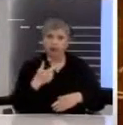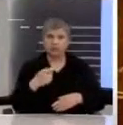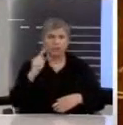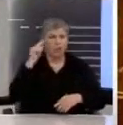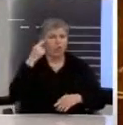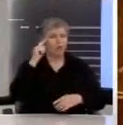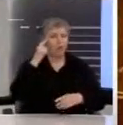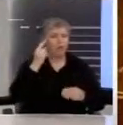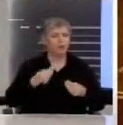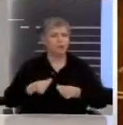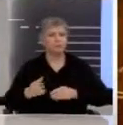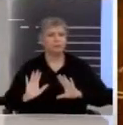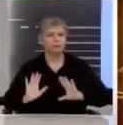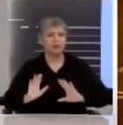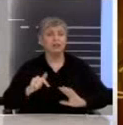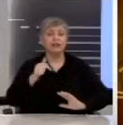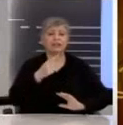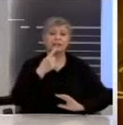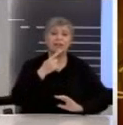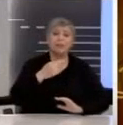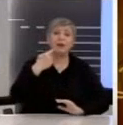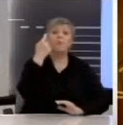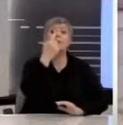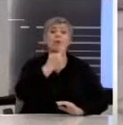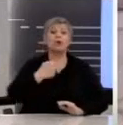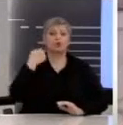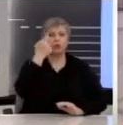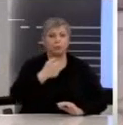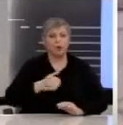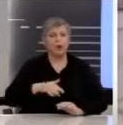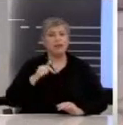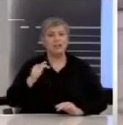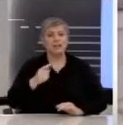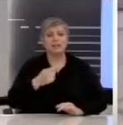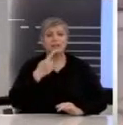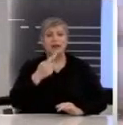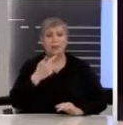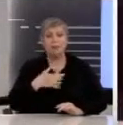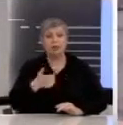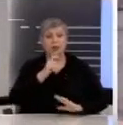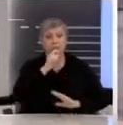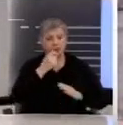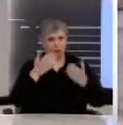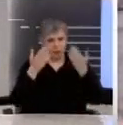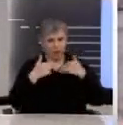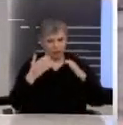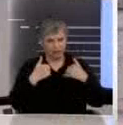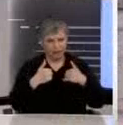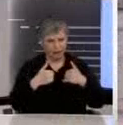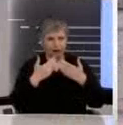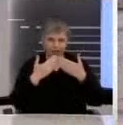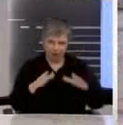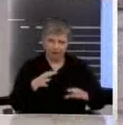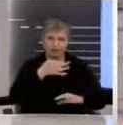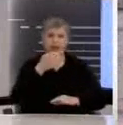αντιληφθήκατε. Πήρατε επί του προσωπικού για να άρετε το απόρριτο. Λυπάμαι πάρα πολύ. Το λόγο έχει ο κύριος Βορύδης